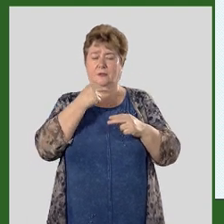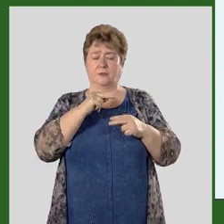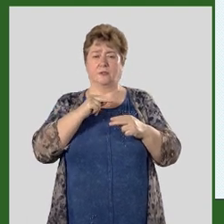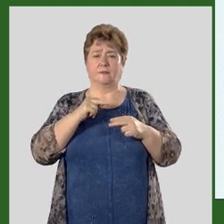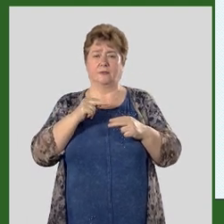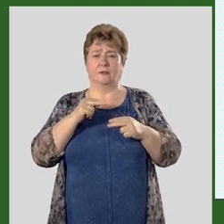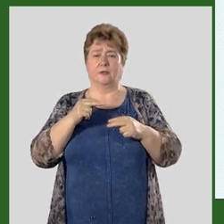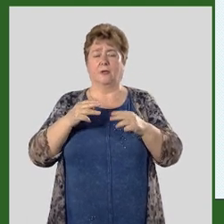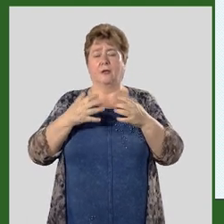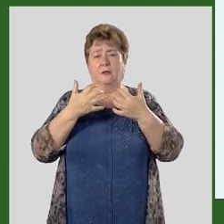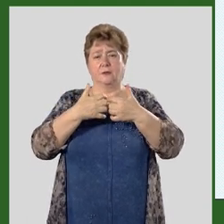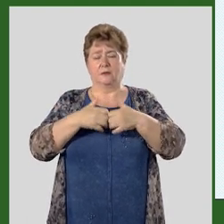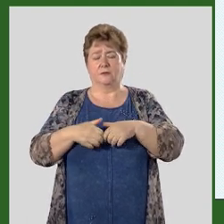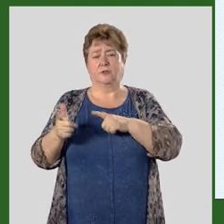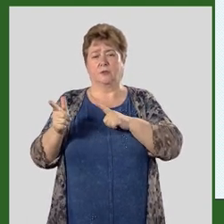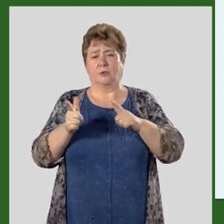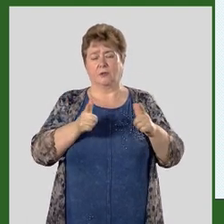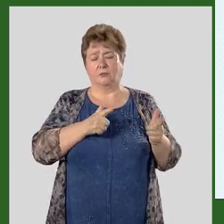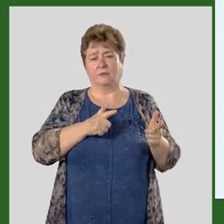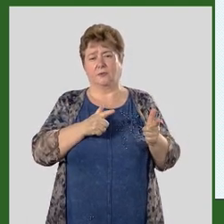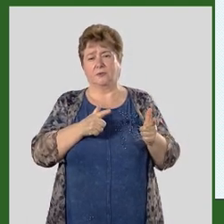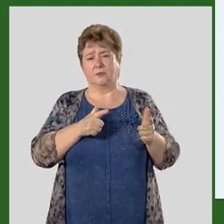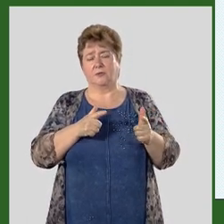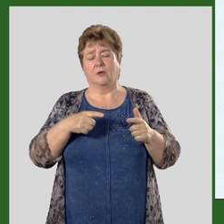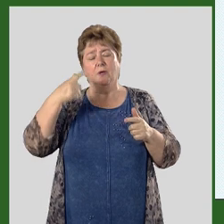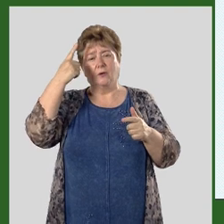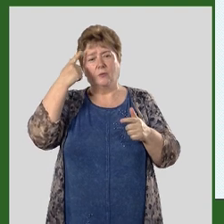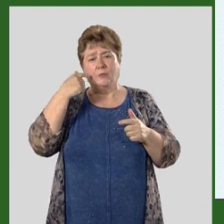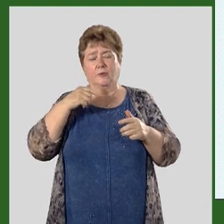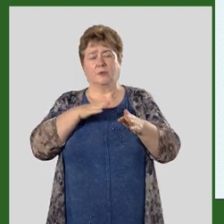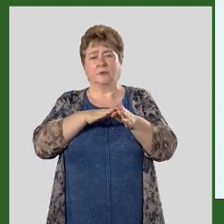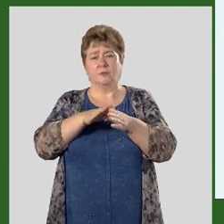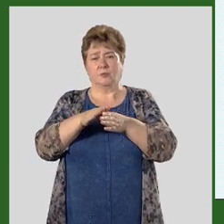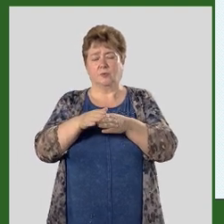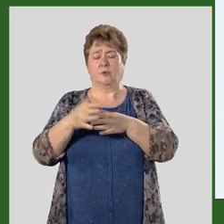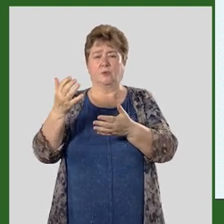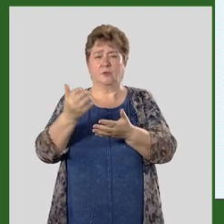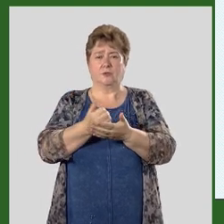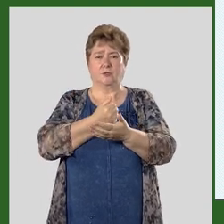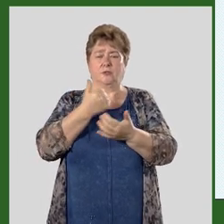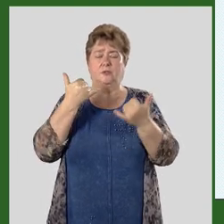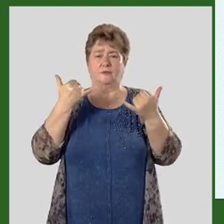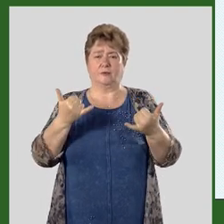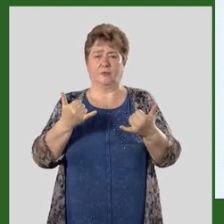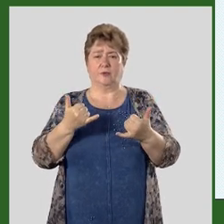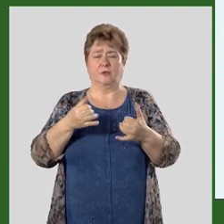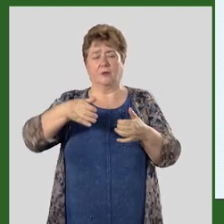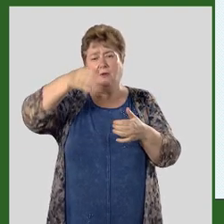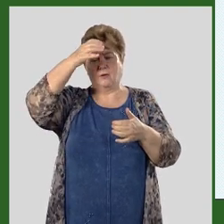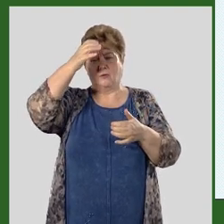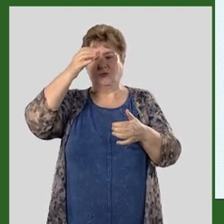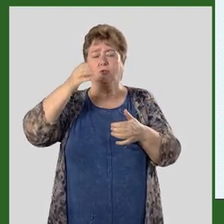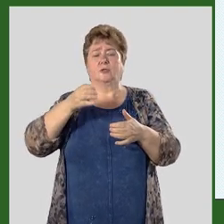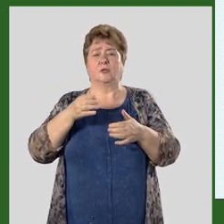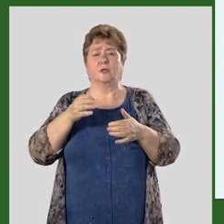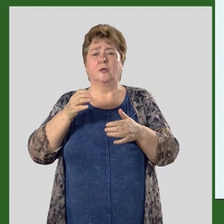квалификация, техническая подготовленность, умение использовать достижения современной